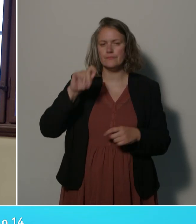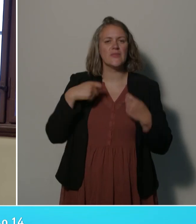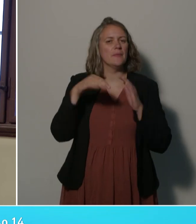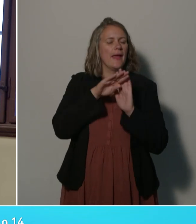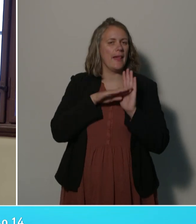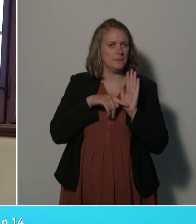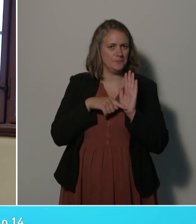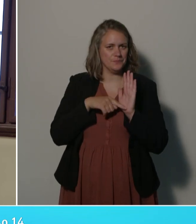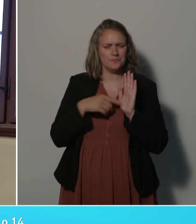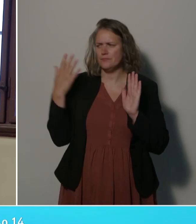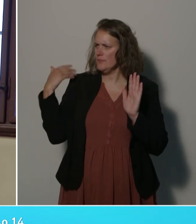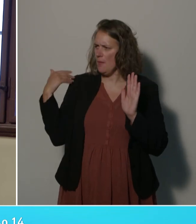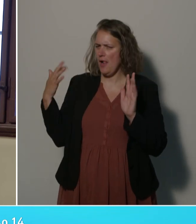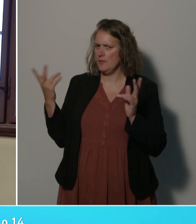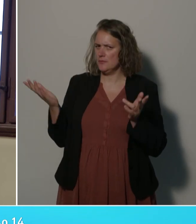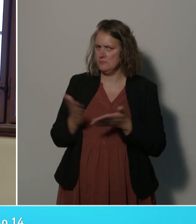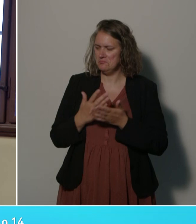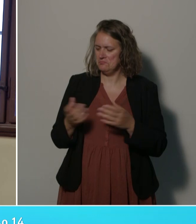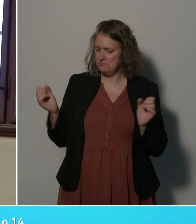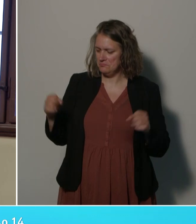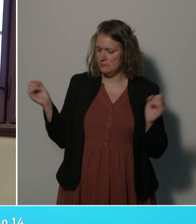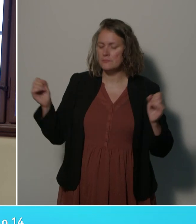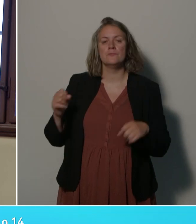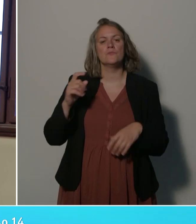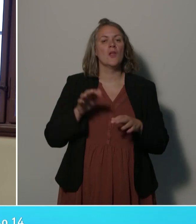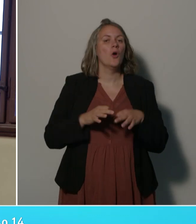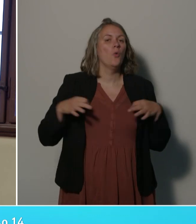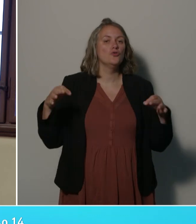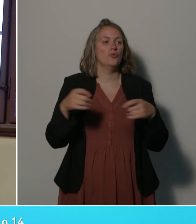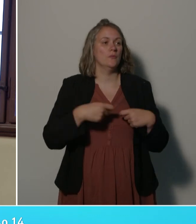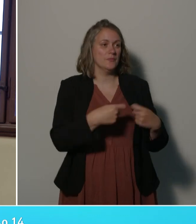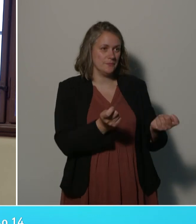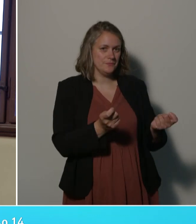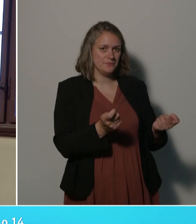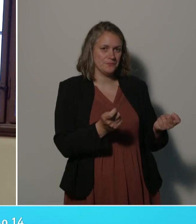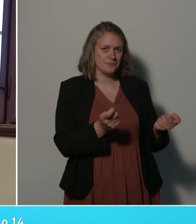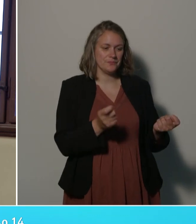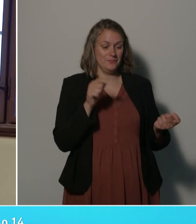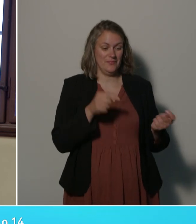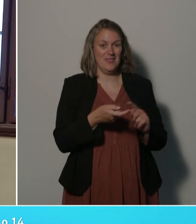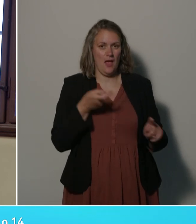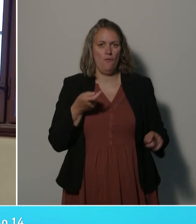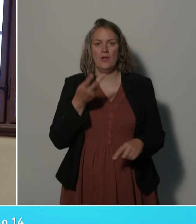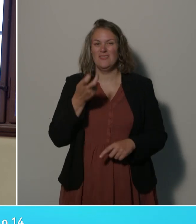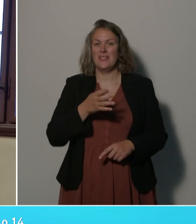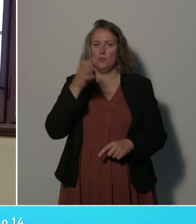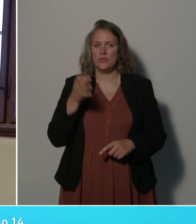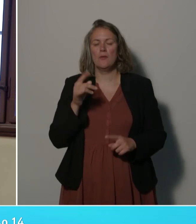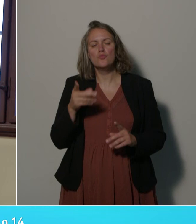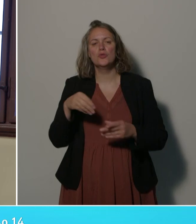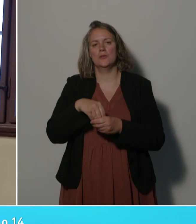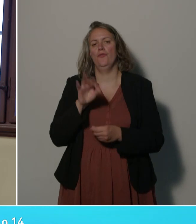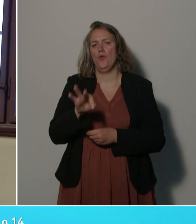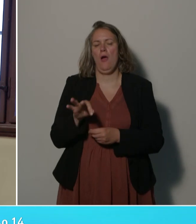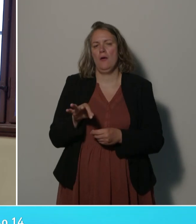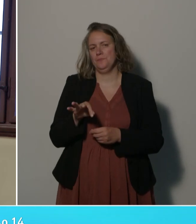Regelung verabschiedet, dass bei Grundstücksveräußerungen 20% sozialer Wohnungsbau mit vorgesehen werden